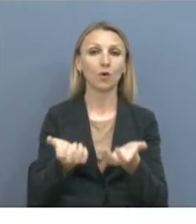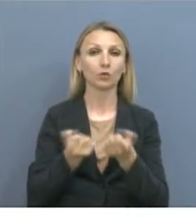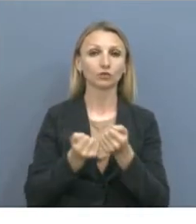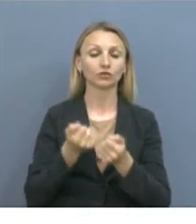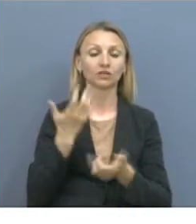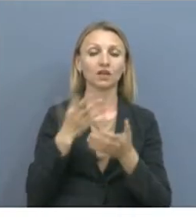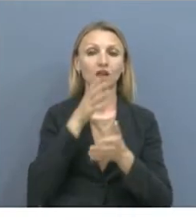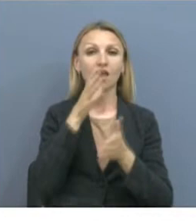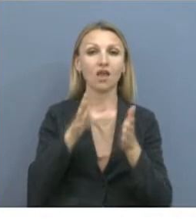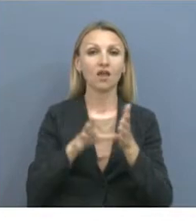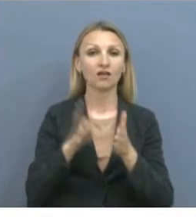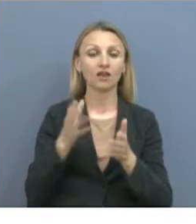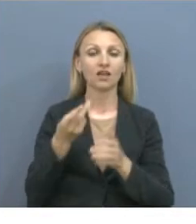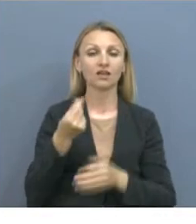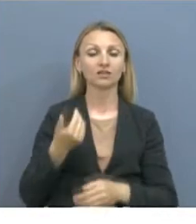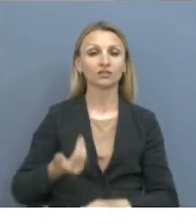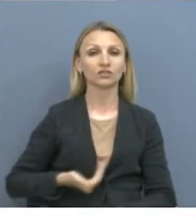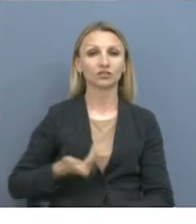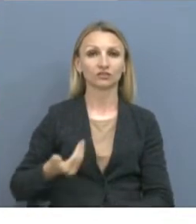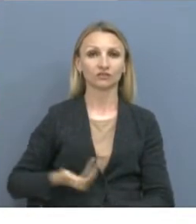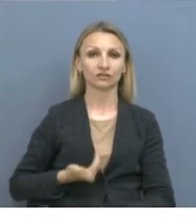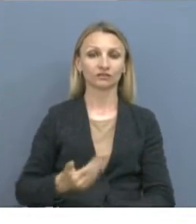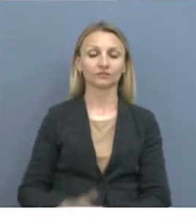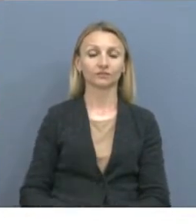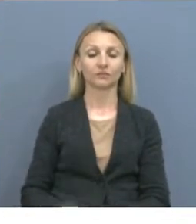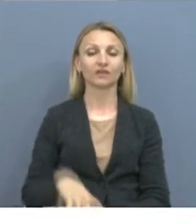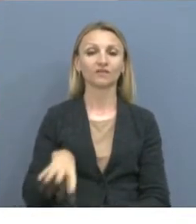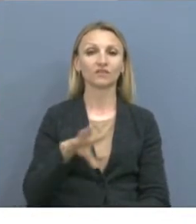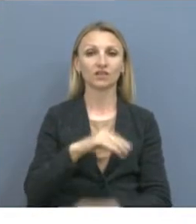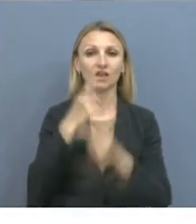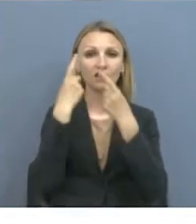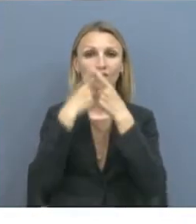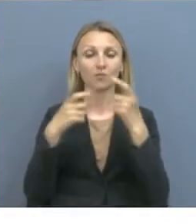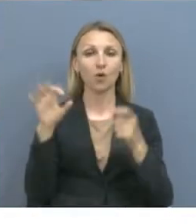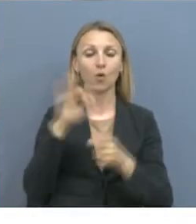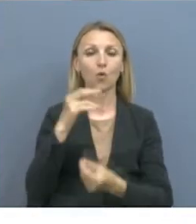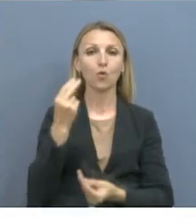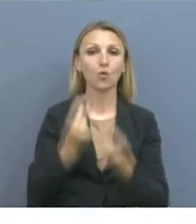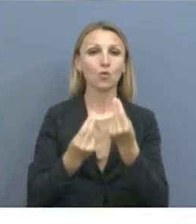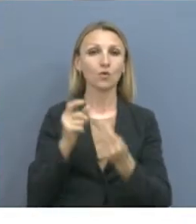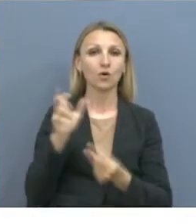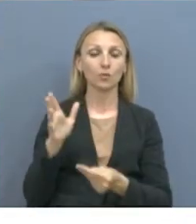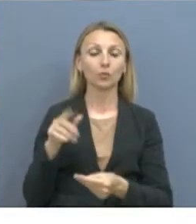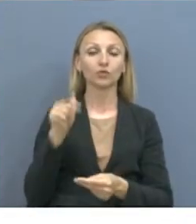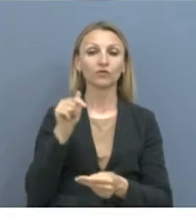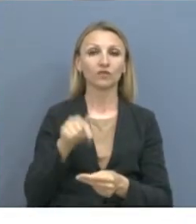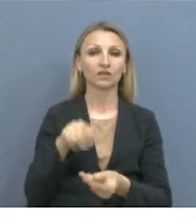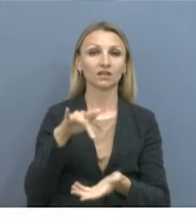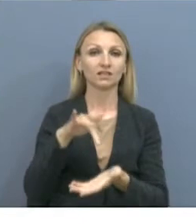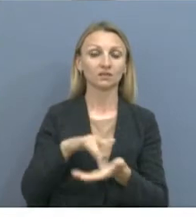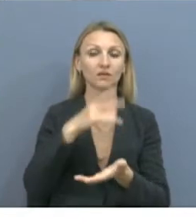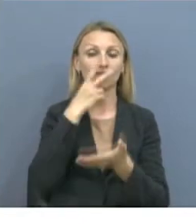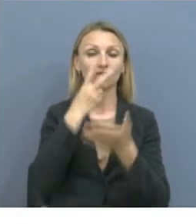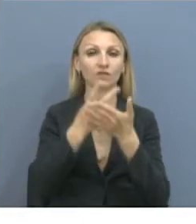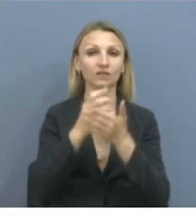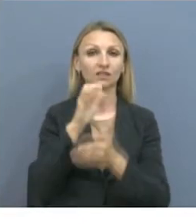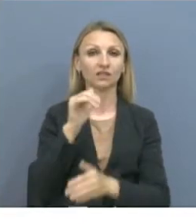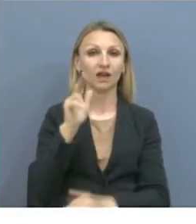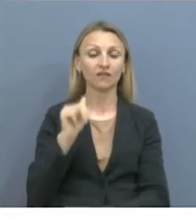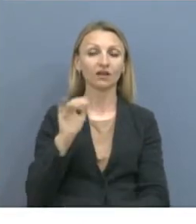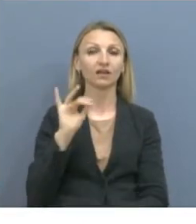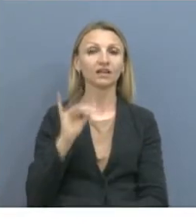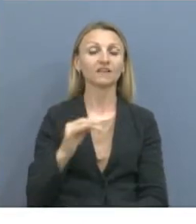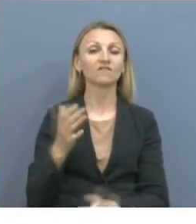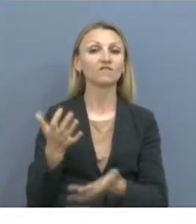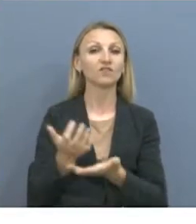или электронные платежные системы. Вся информация об игроках будет собрана в этом центре. Возможно видеть ставки и выигрыши.